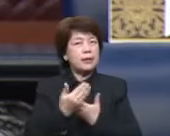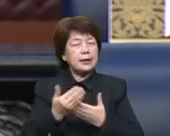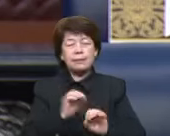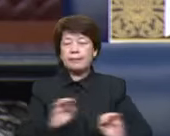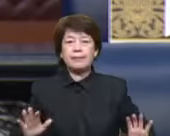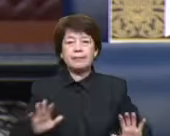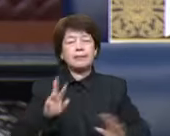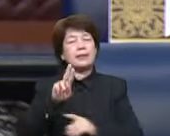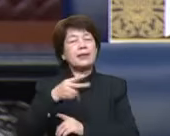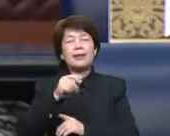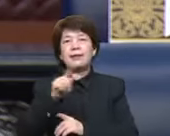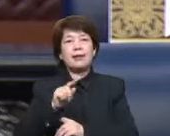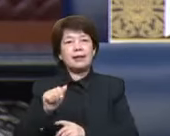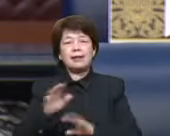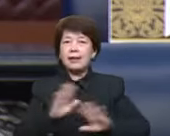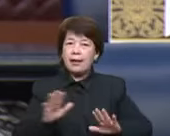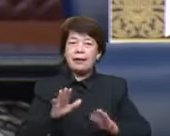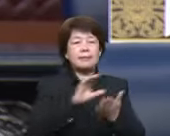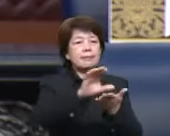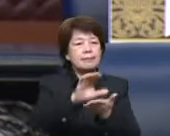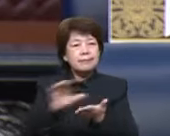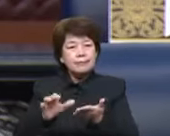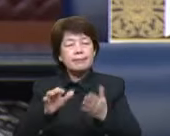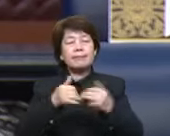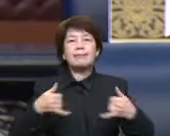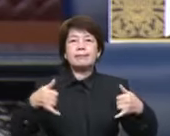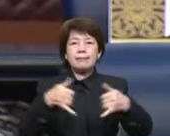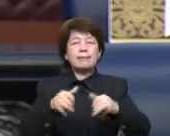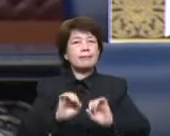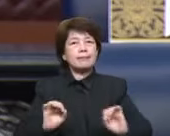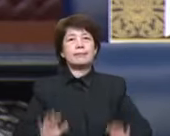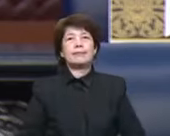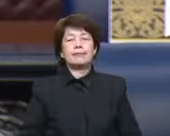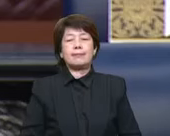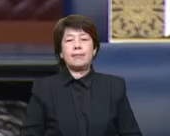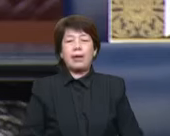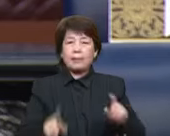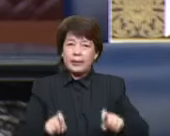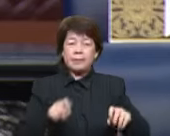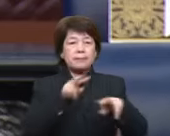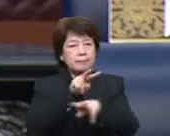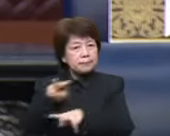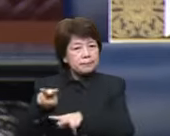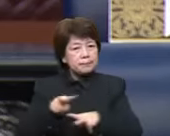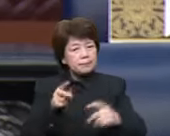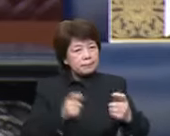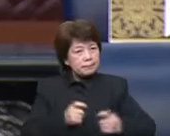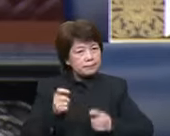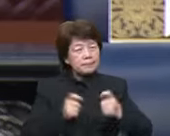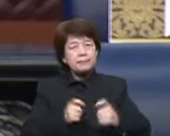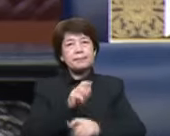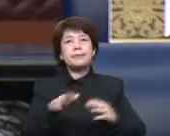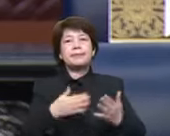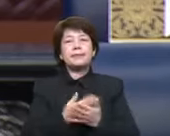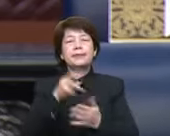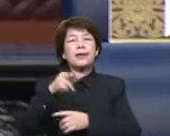khazanah untuk melabur dalam syarikat pemula. VC masih kekal dalam mandat khazanah dan khazanah akan terus usaha